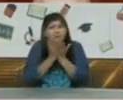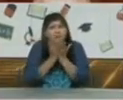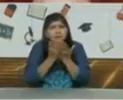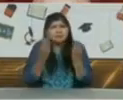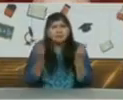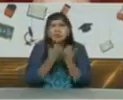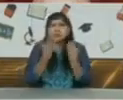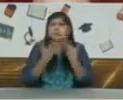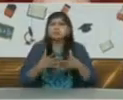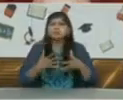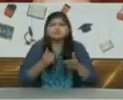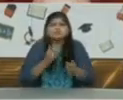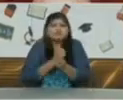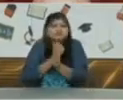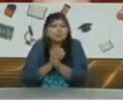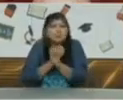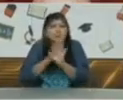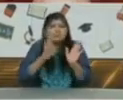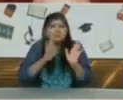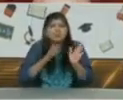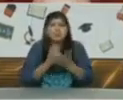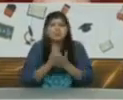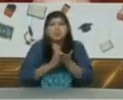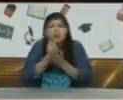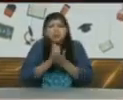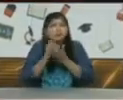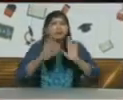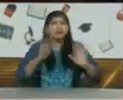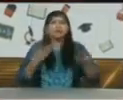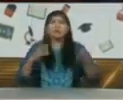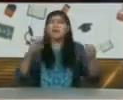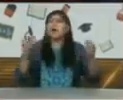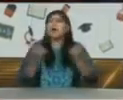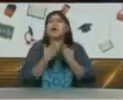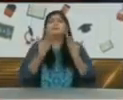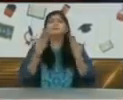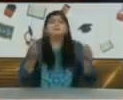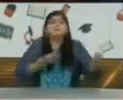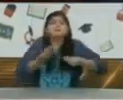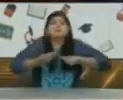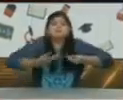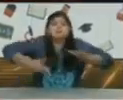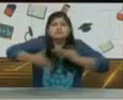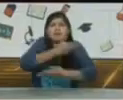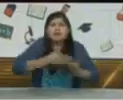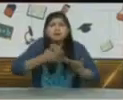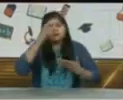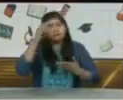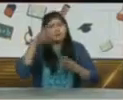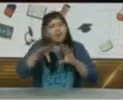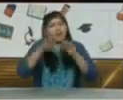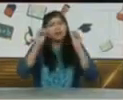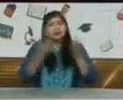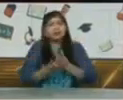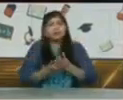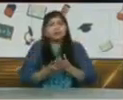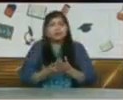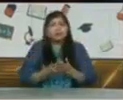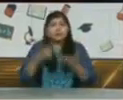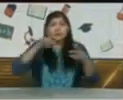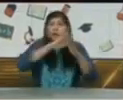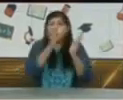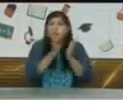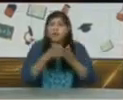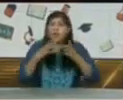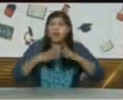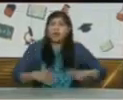लिए आपने कभी कोशिश की थी? वो बातें जिनसे आप पूरी तरह जुड़ गए